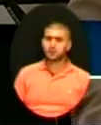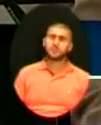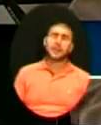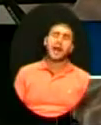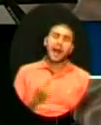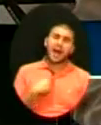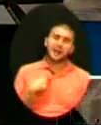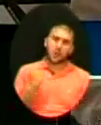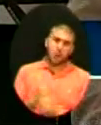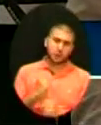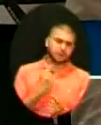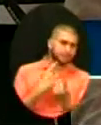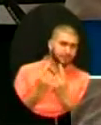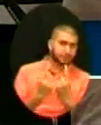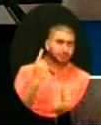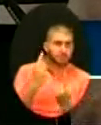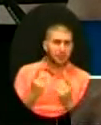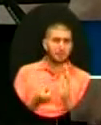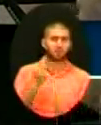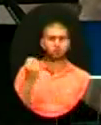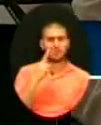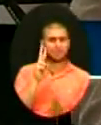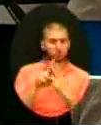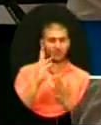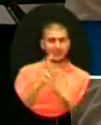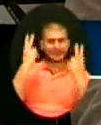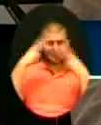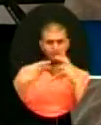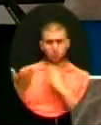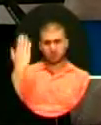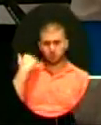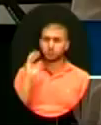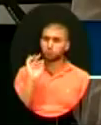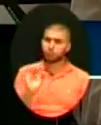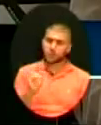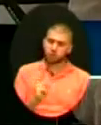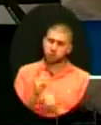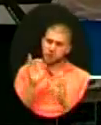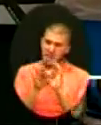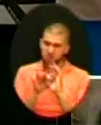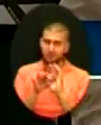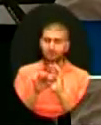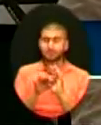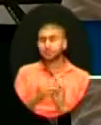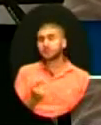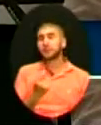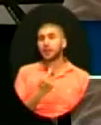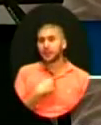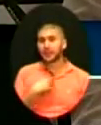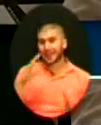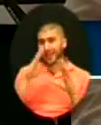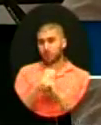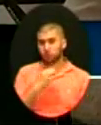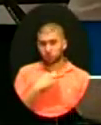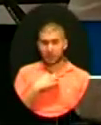תראה, אני מקיים איתו פגישה אחת לשבועיים, כך סיכמנו מלכתחילה, כדי לשמור על קשר. אני את